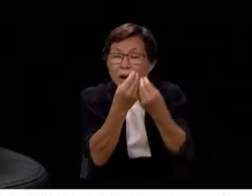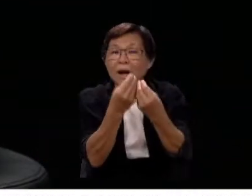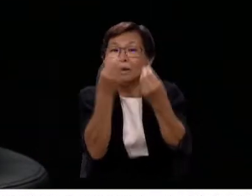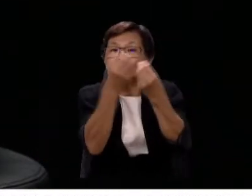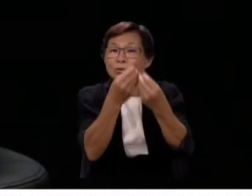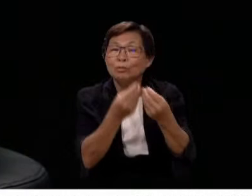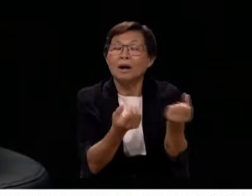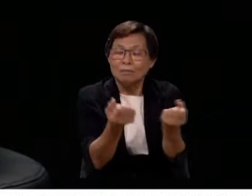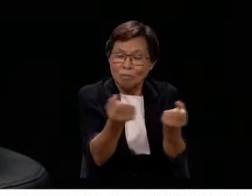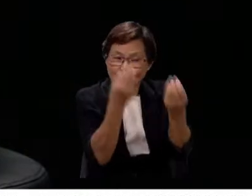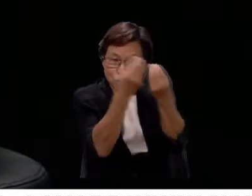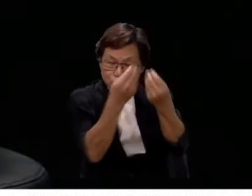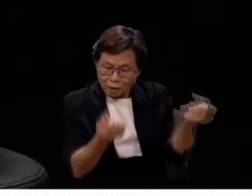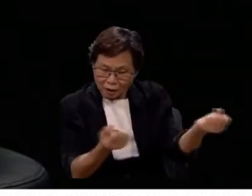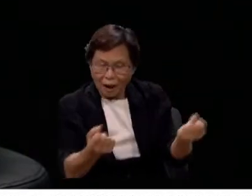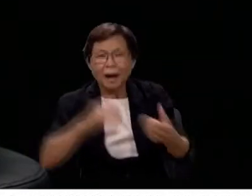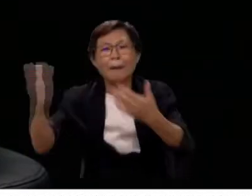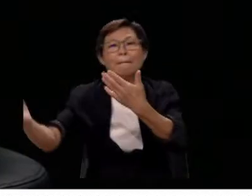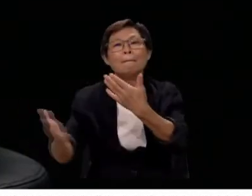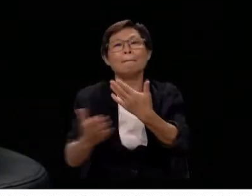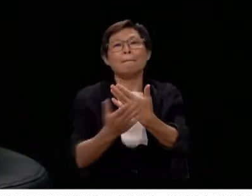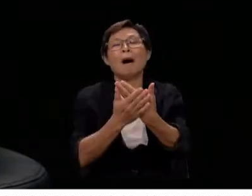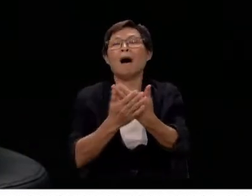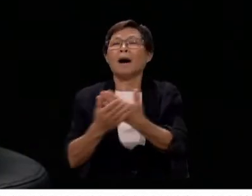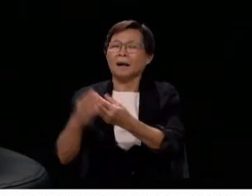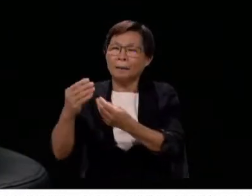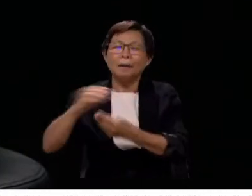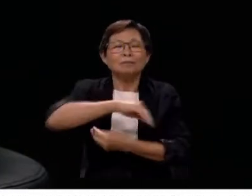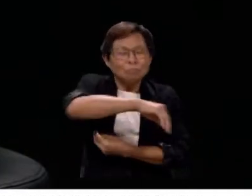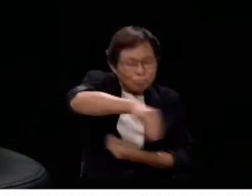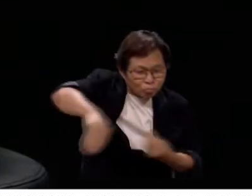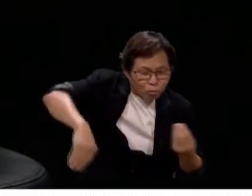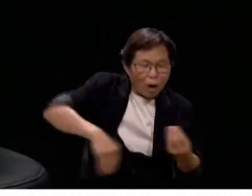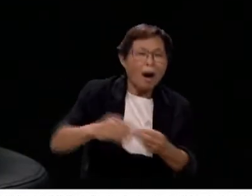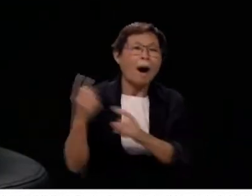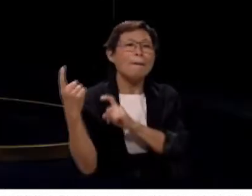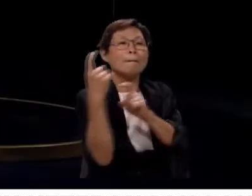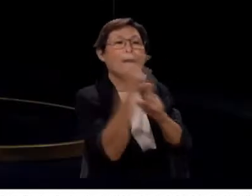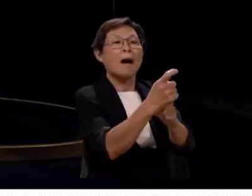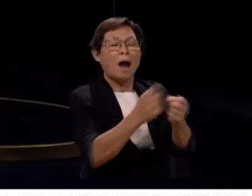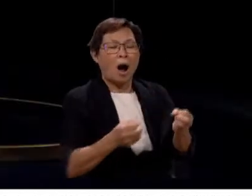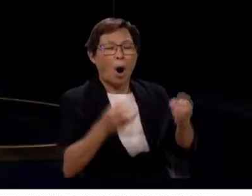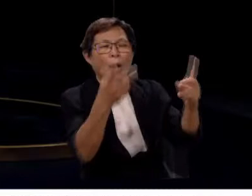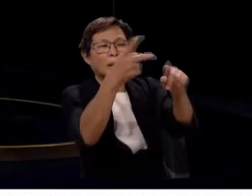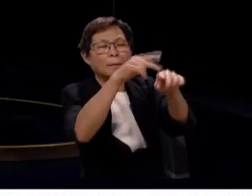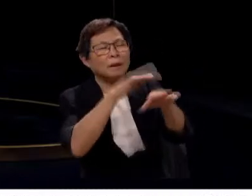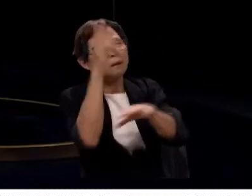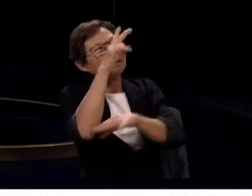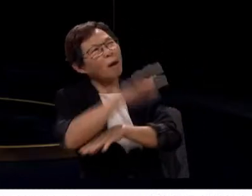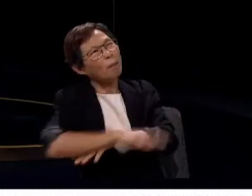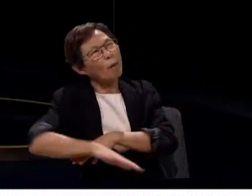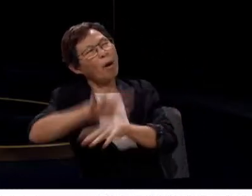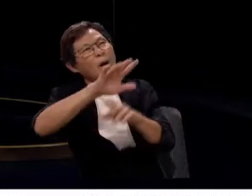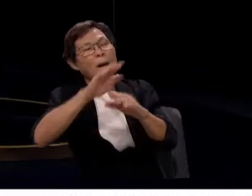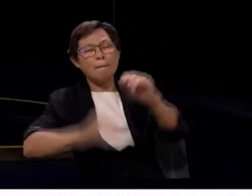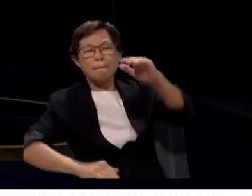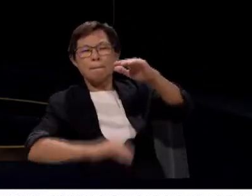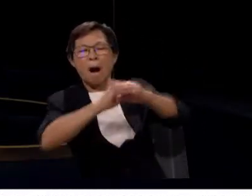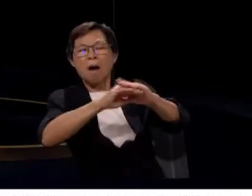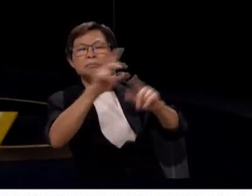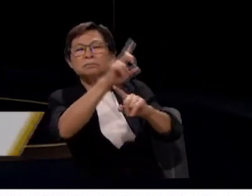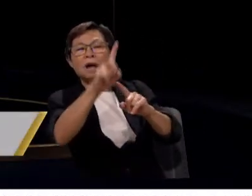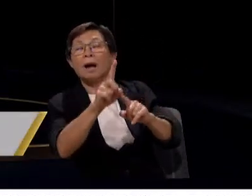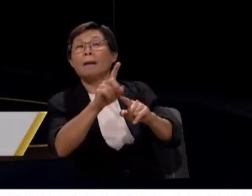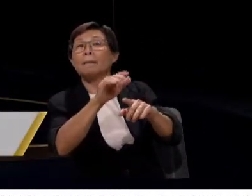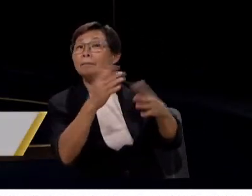Allah mereka akan dapat kembalikan hiu ini lebih cepat pada kerajaan terhadap pun kalau tidak maka Maximum tarik yang ditetapkan itu